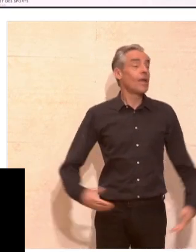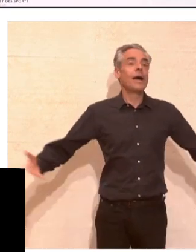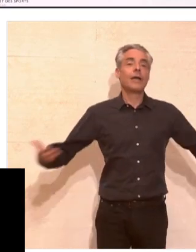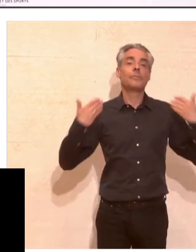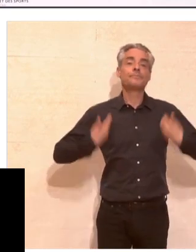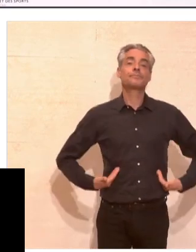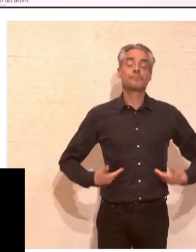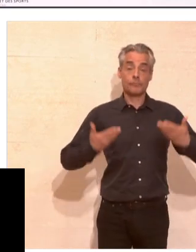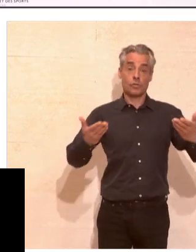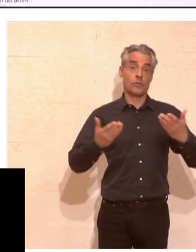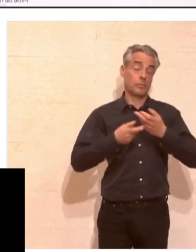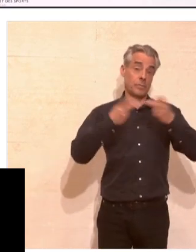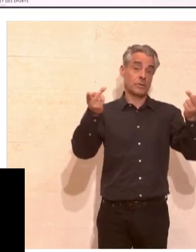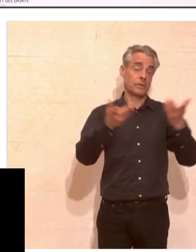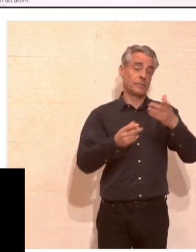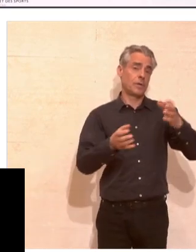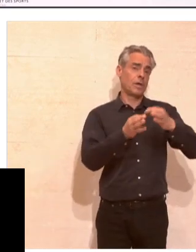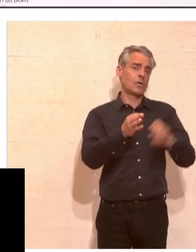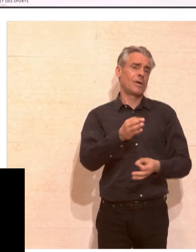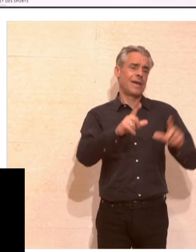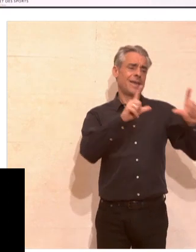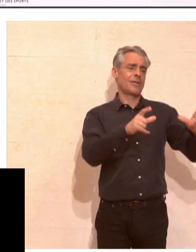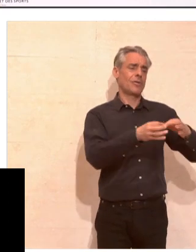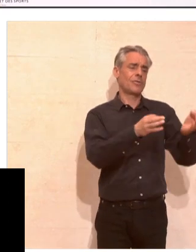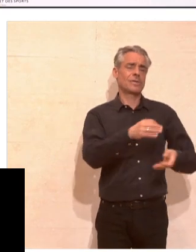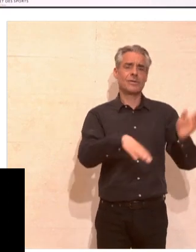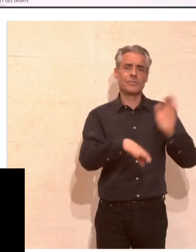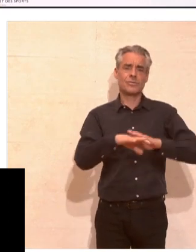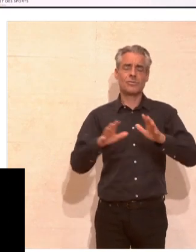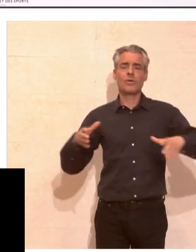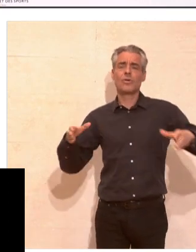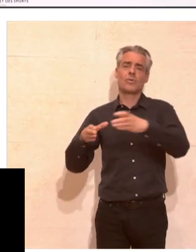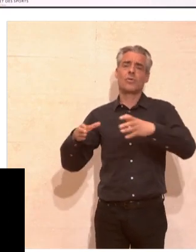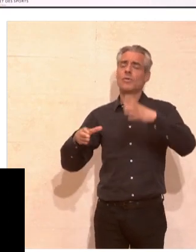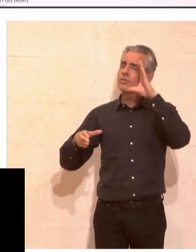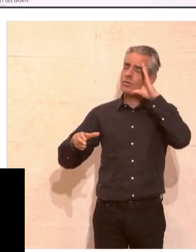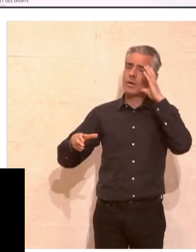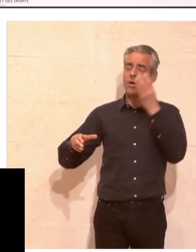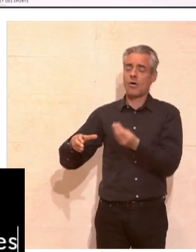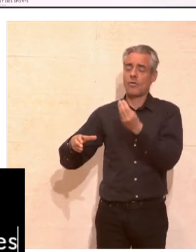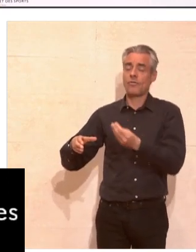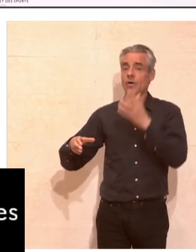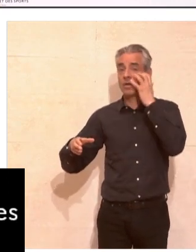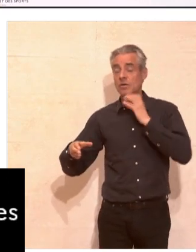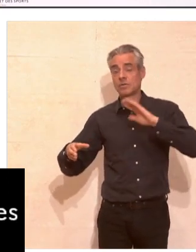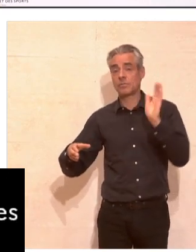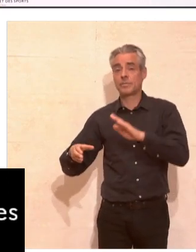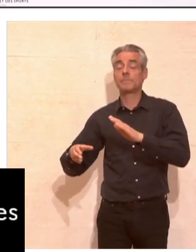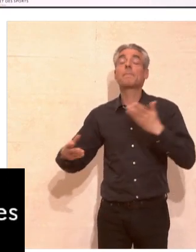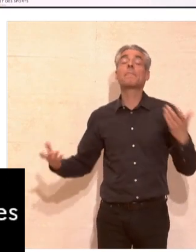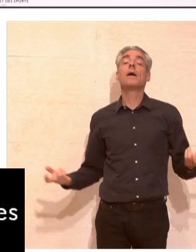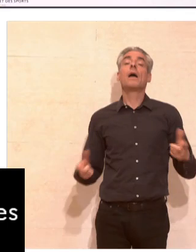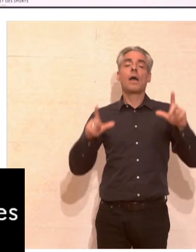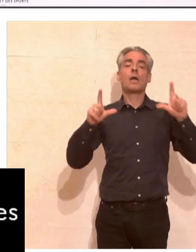Donc, moi, j'aimerais aujourd'hui vous parler de l'impact des écrans sur le sommeil des enfants et surtout sur le sommeil des adolescents. Donc,